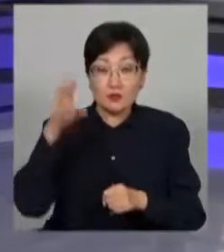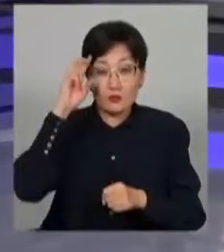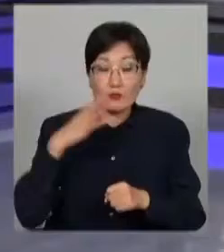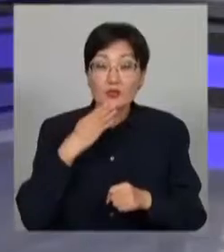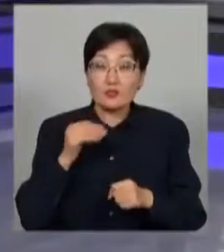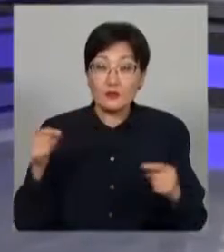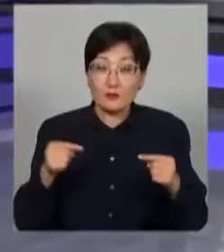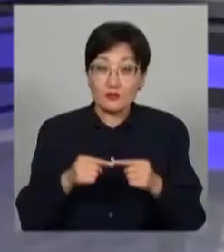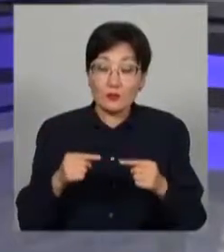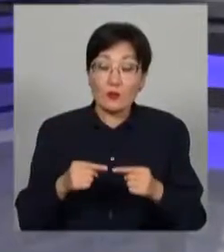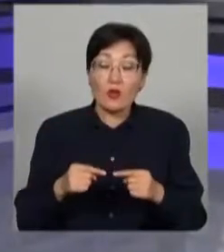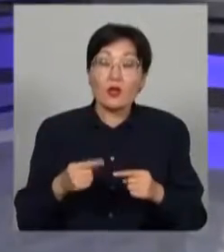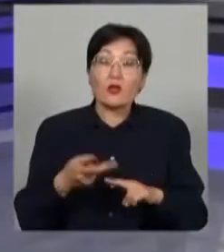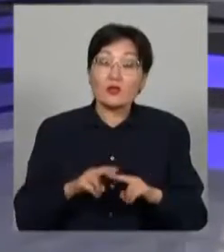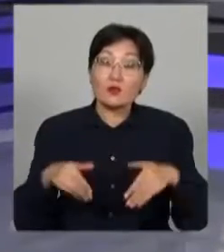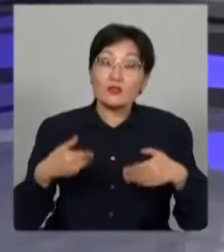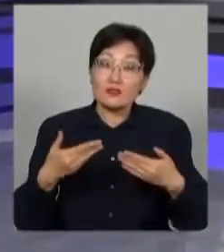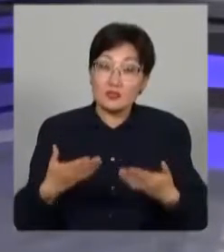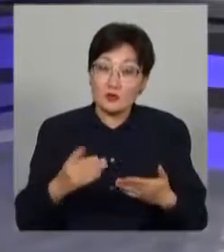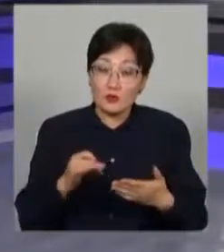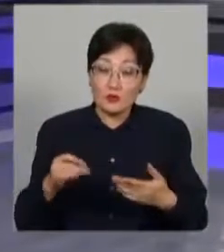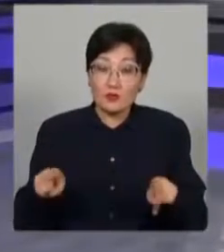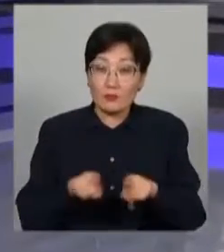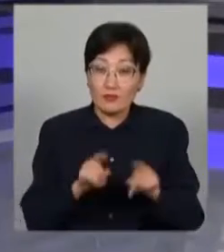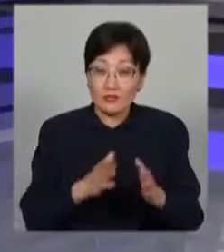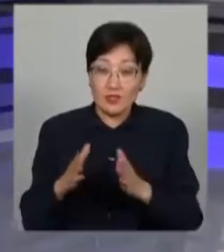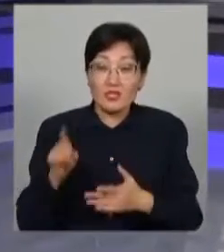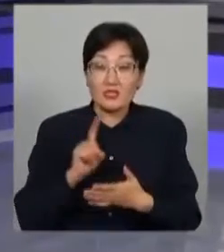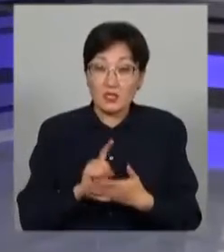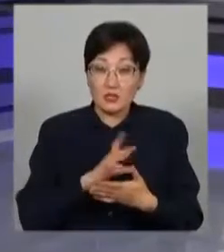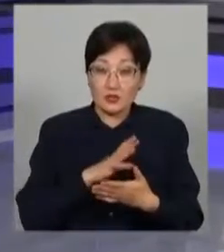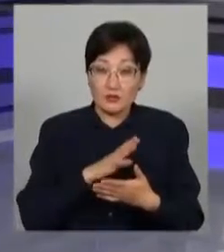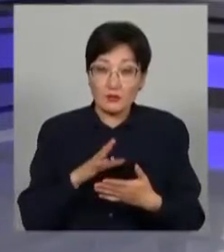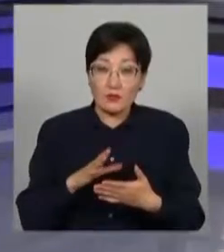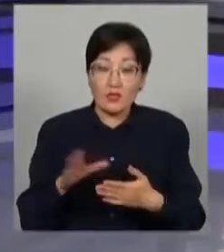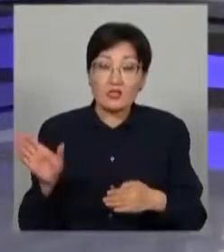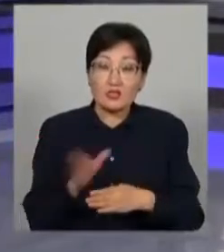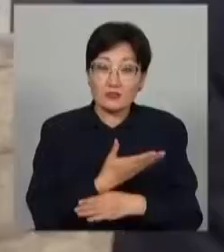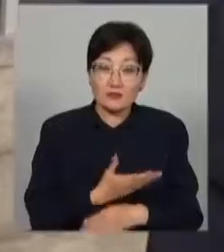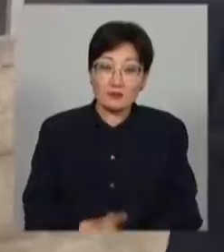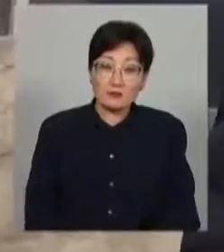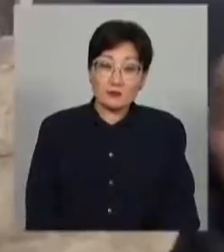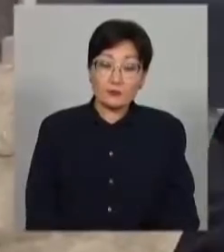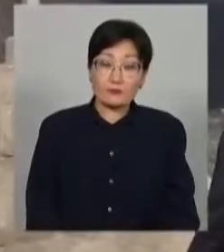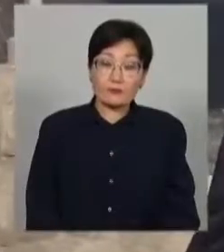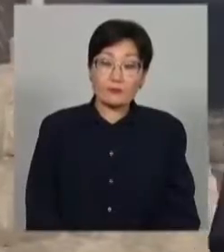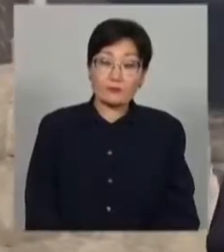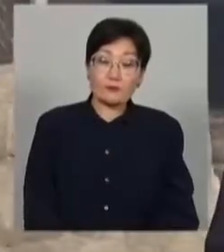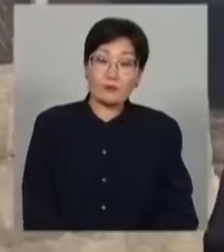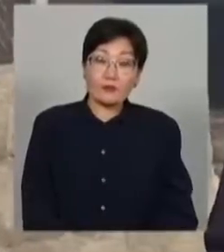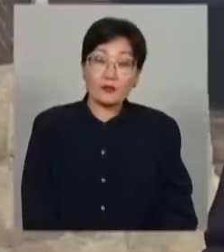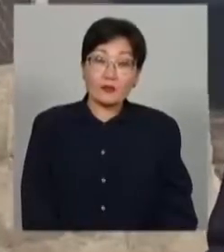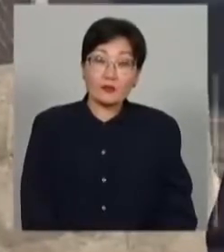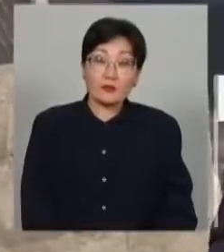своевременно поднимает эту инициативу и такая система должна быть ликвидирована джандар ним